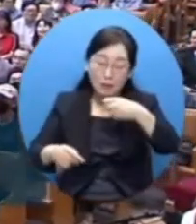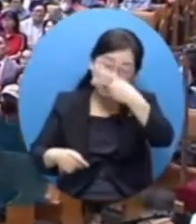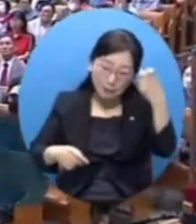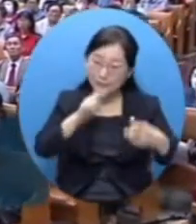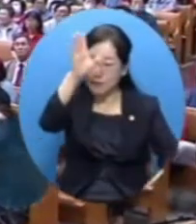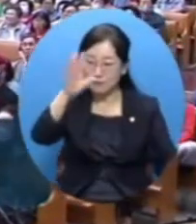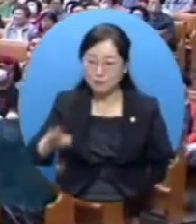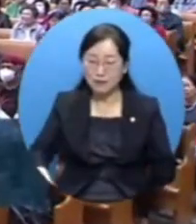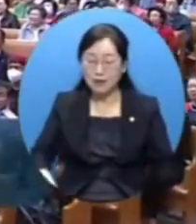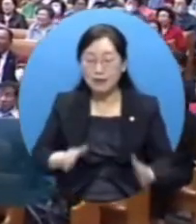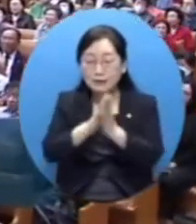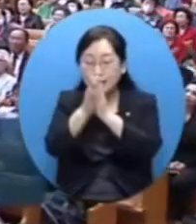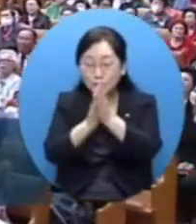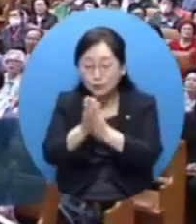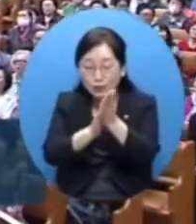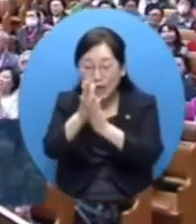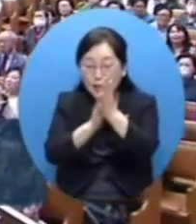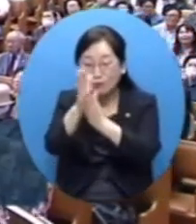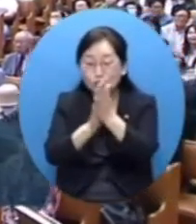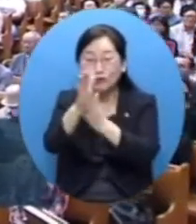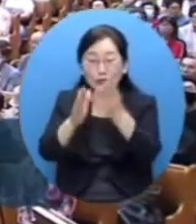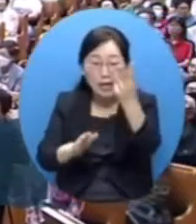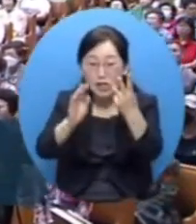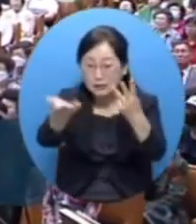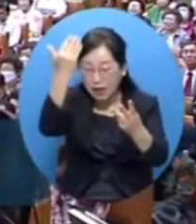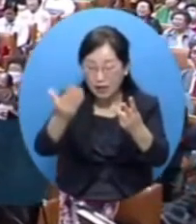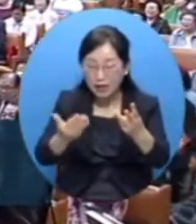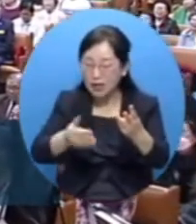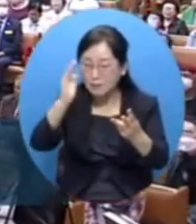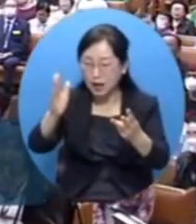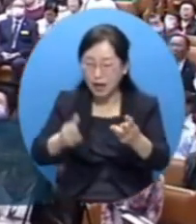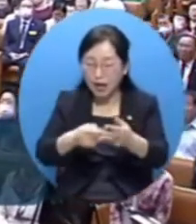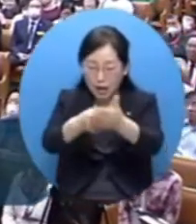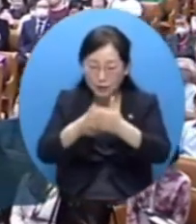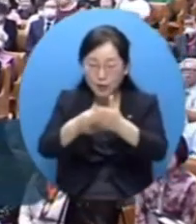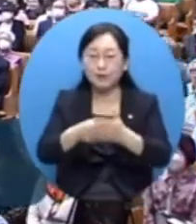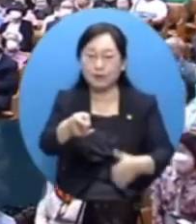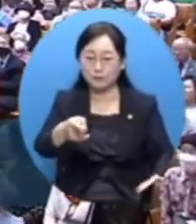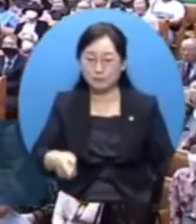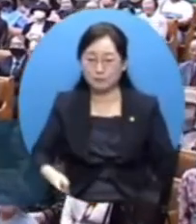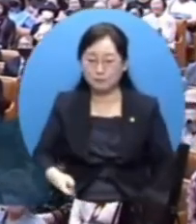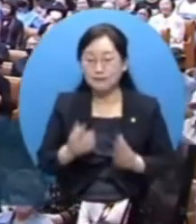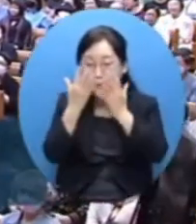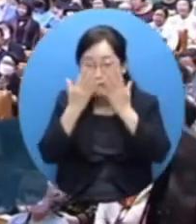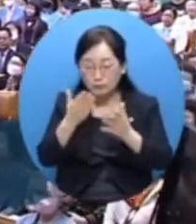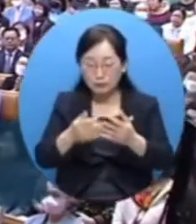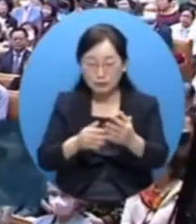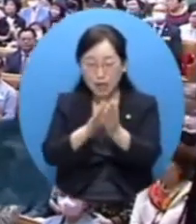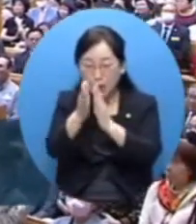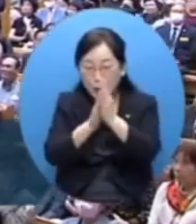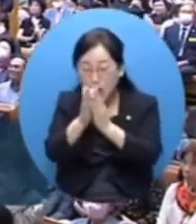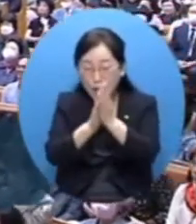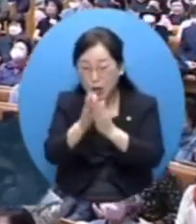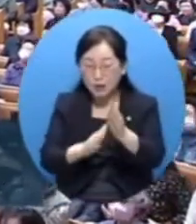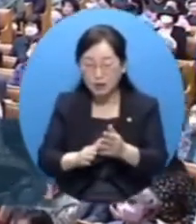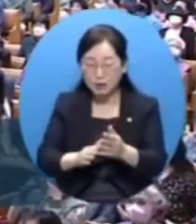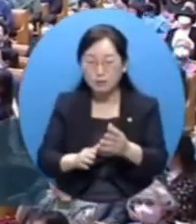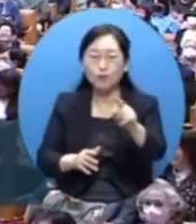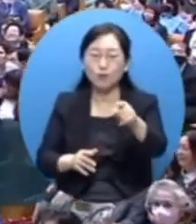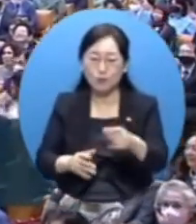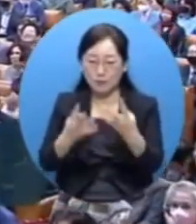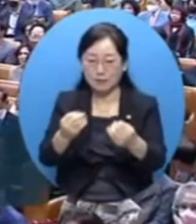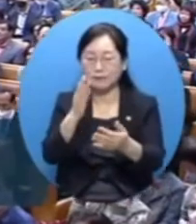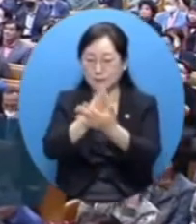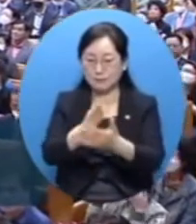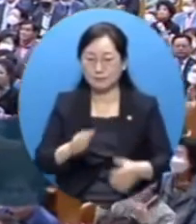비누를 세 번 이상 문지르지 마라 비누도 했어야지 비누만 반나 문지르고 앉아 가지고 그렇게